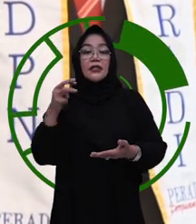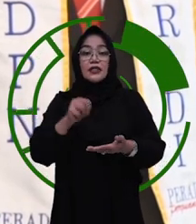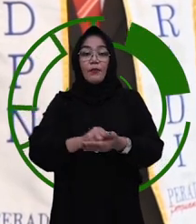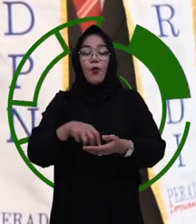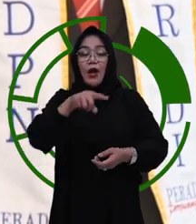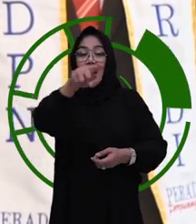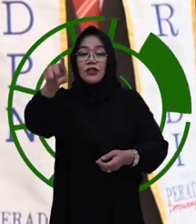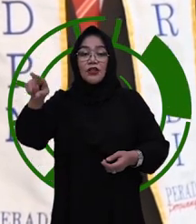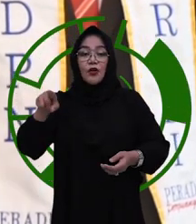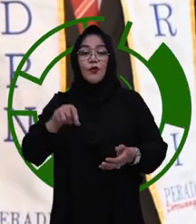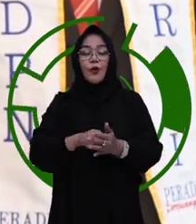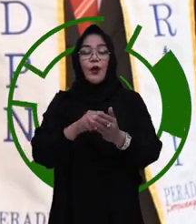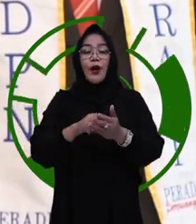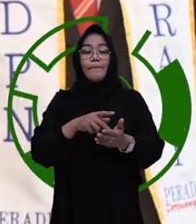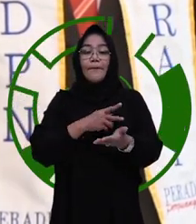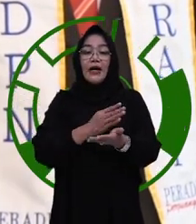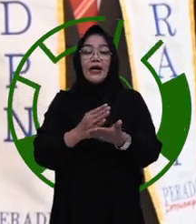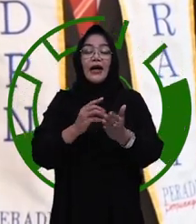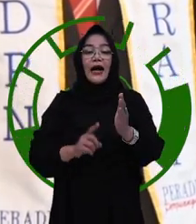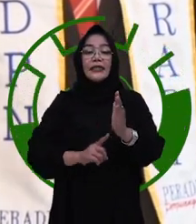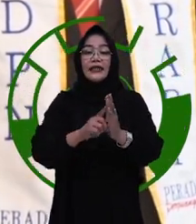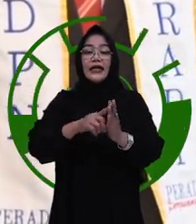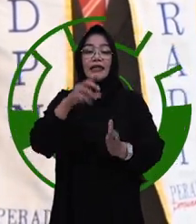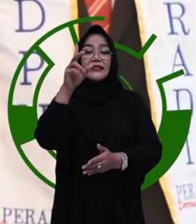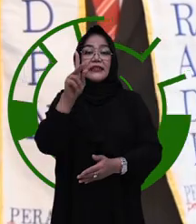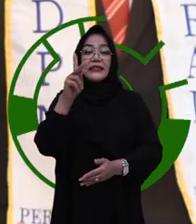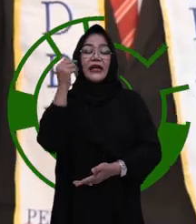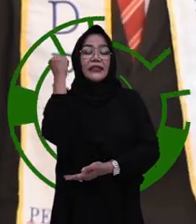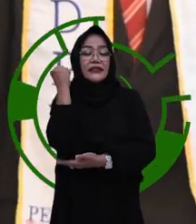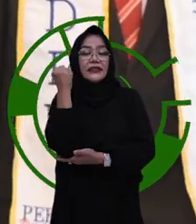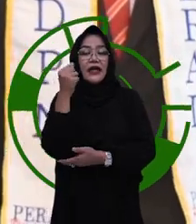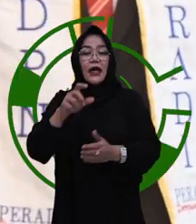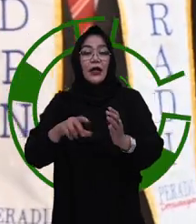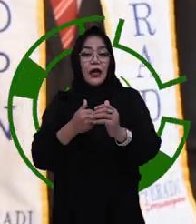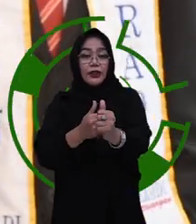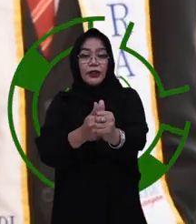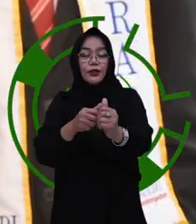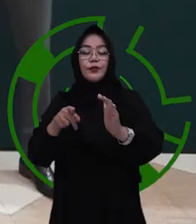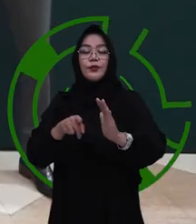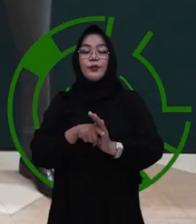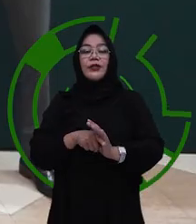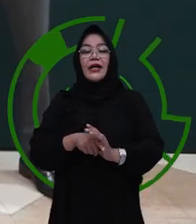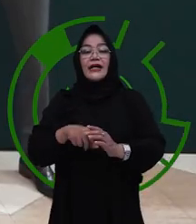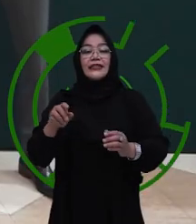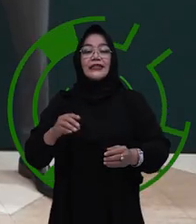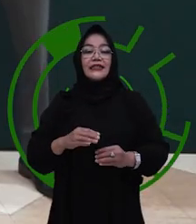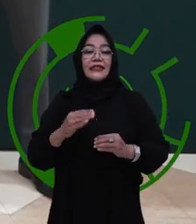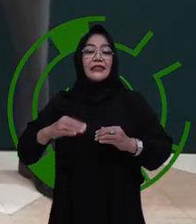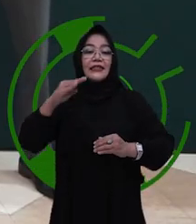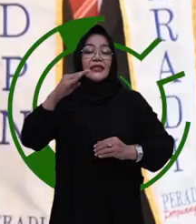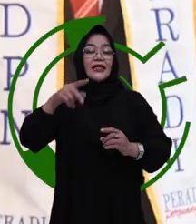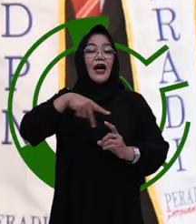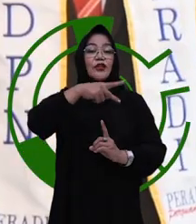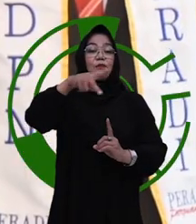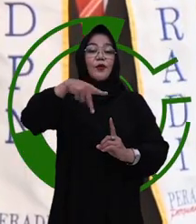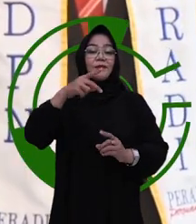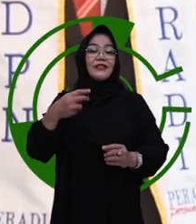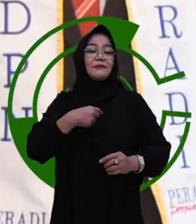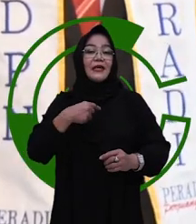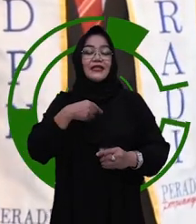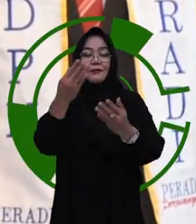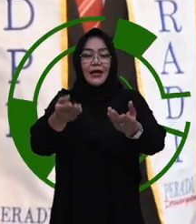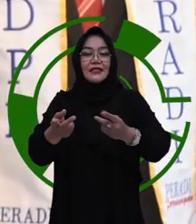seluruh pengadilan tinggi di Indonesia meniru program ini untuk dijalankan di tingkat provinsi masing-masing wilayah hukum yang